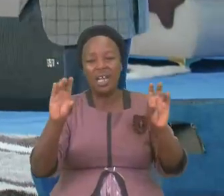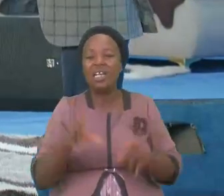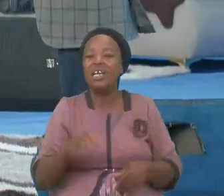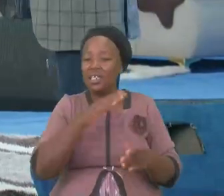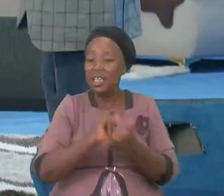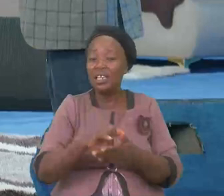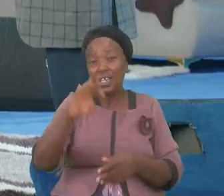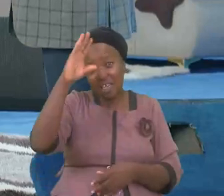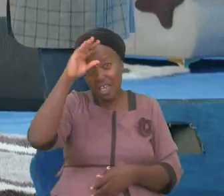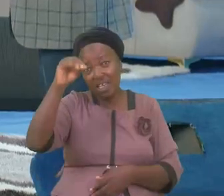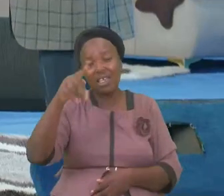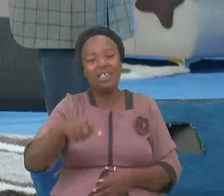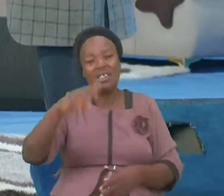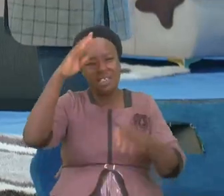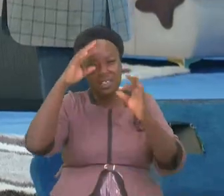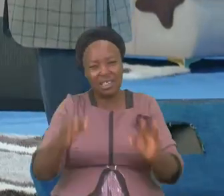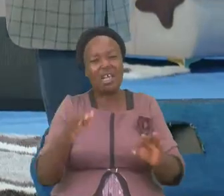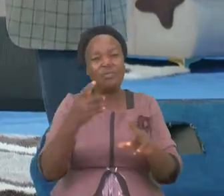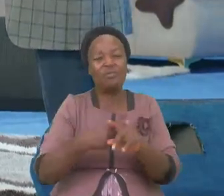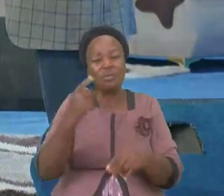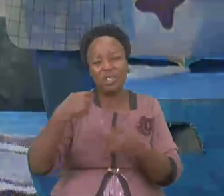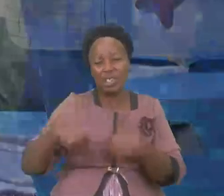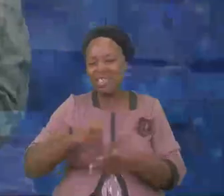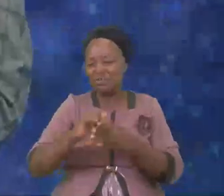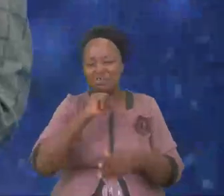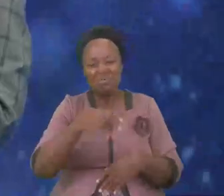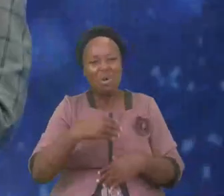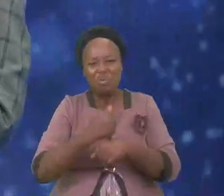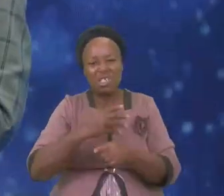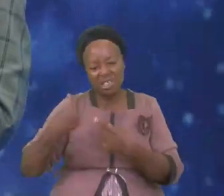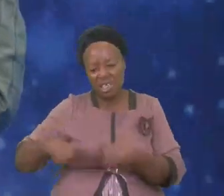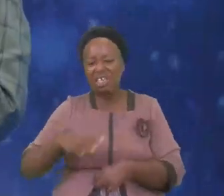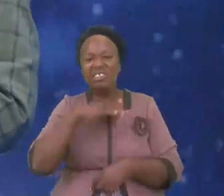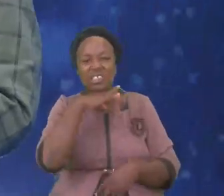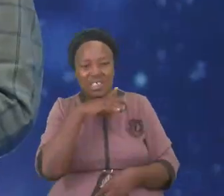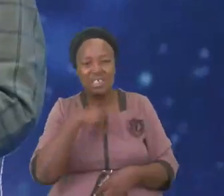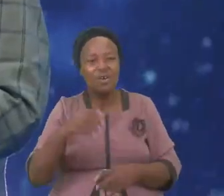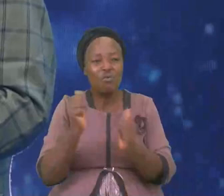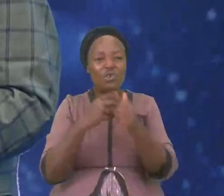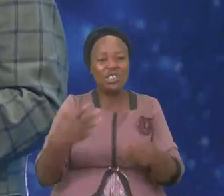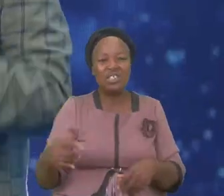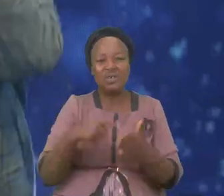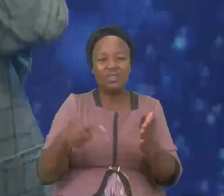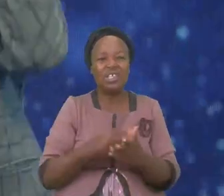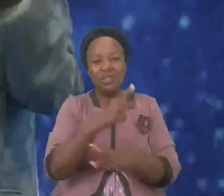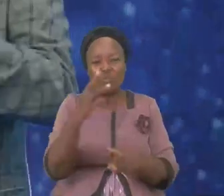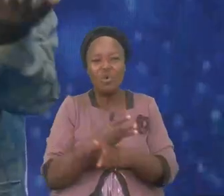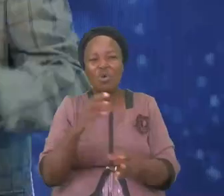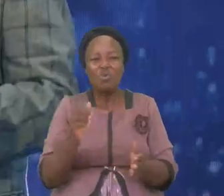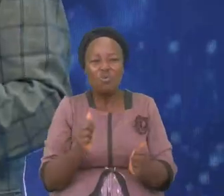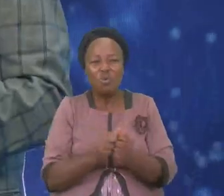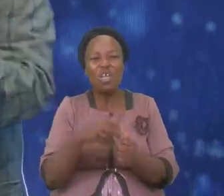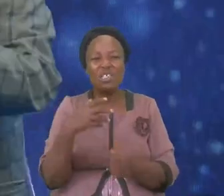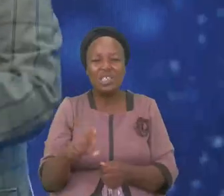de ne pas se souiller par les mets du roi et par les